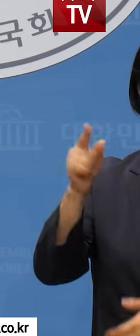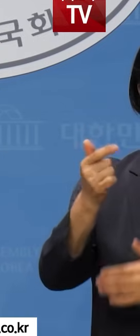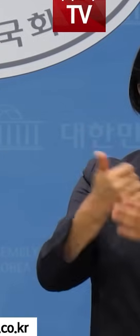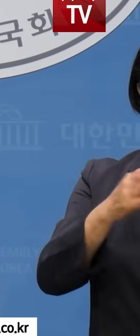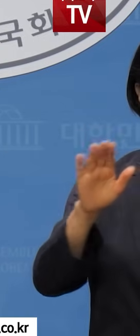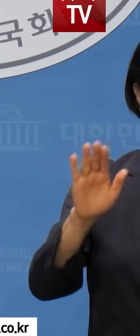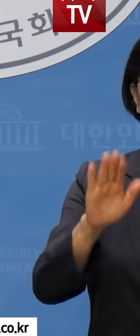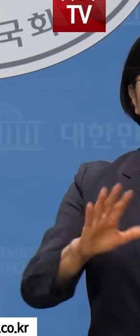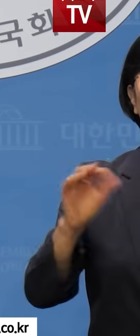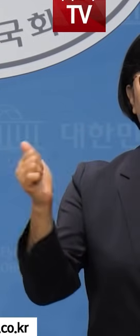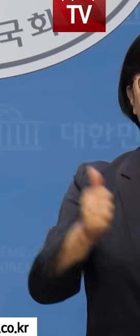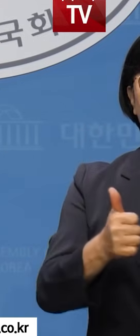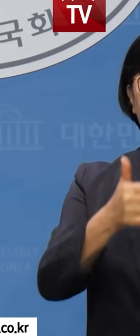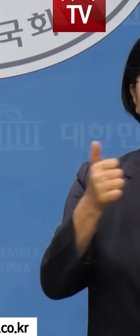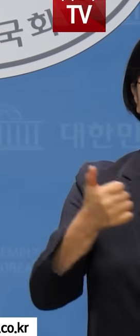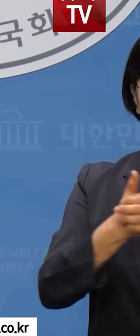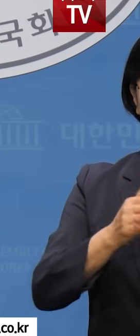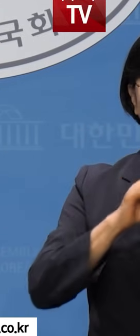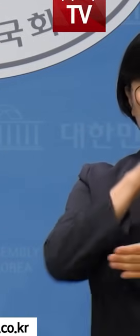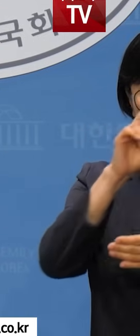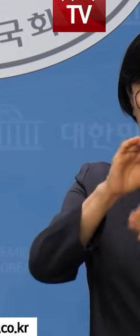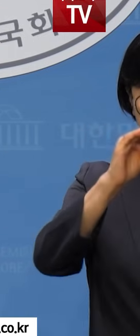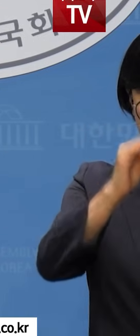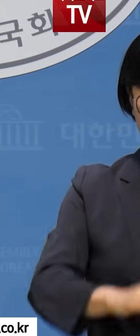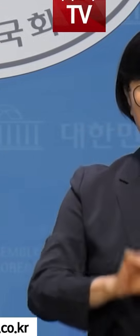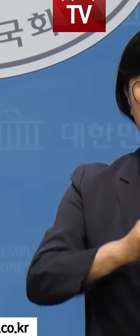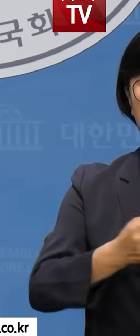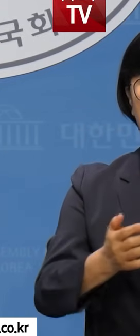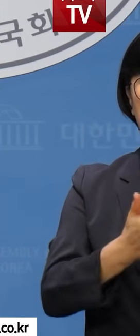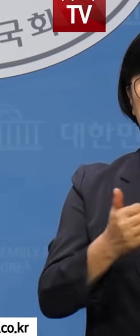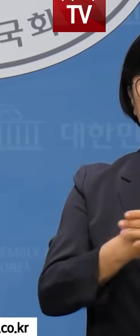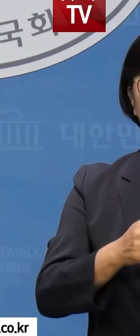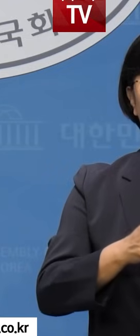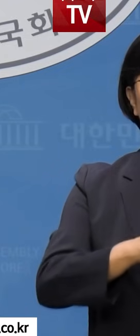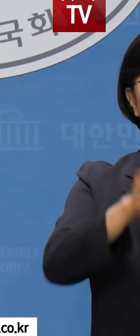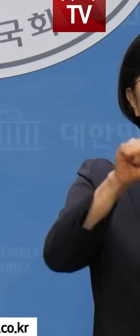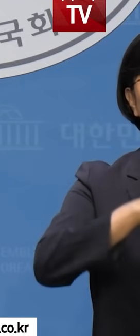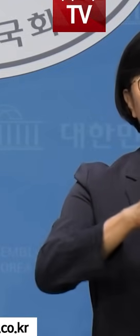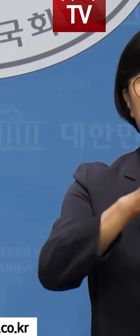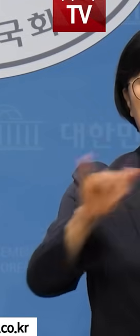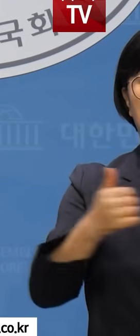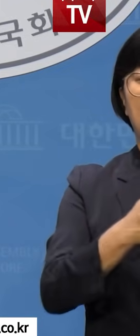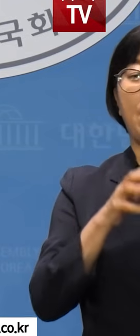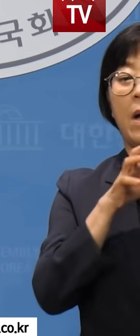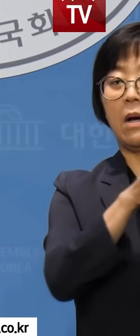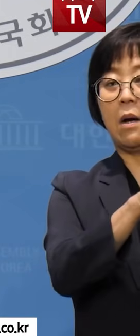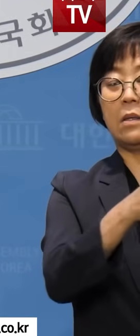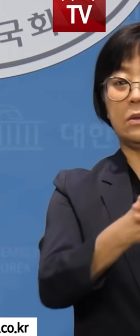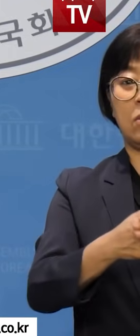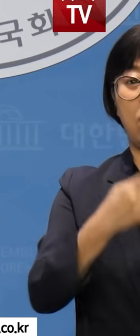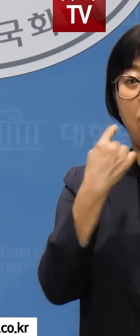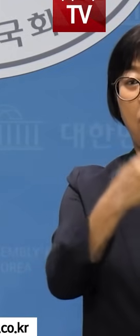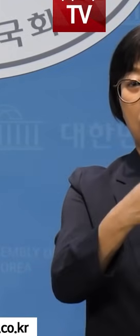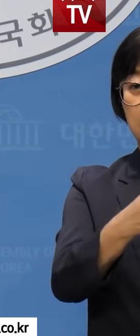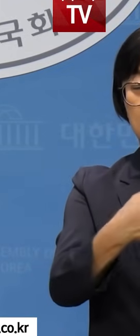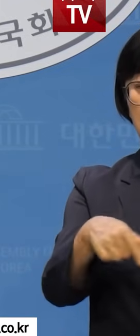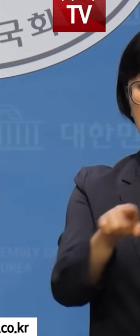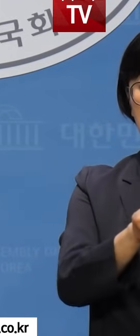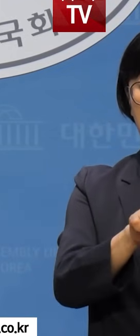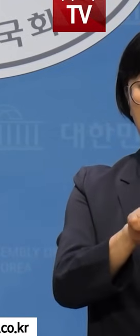국회 본회의에서 피의 사실을 공표한 것은 상대당 정치인에 대한 겁박이며